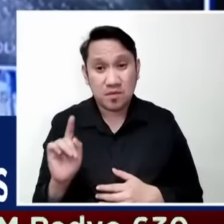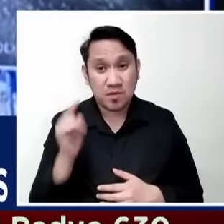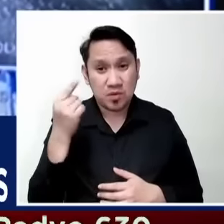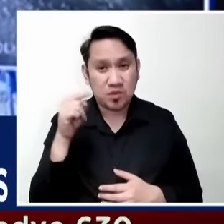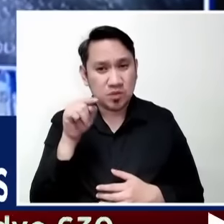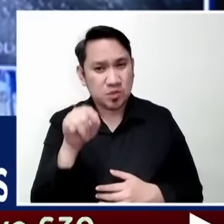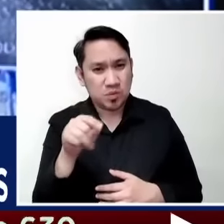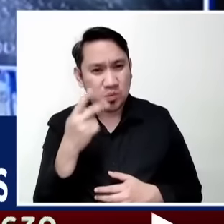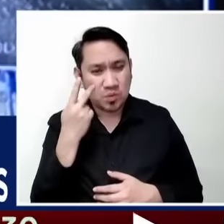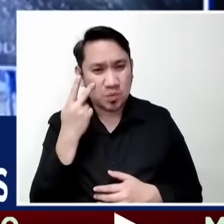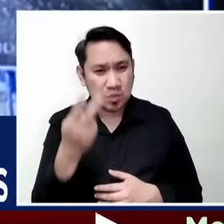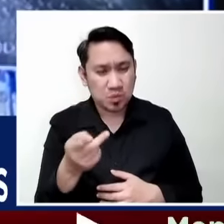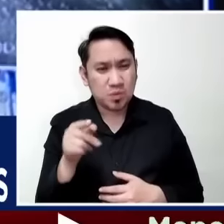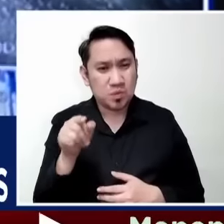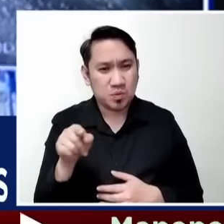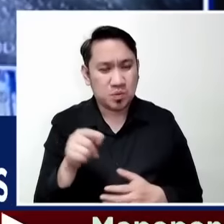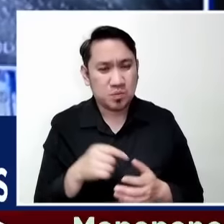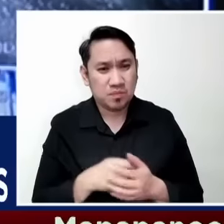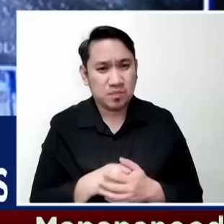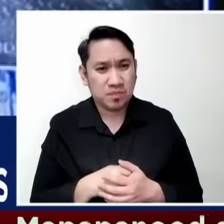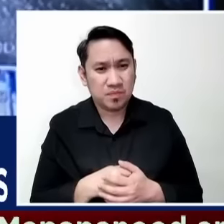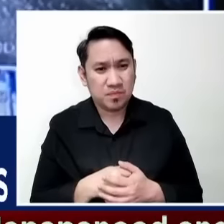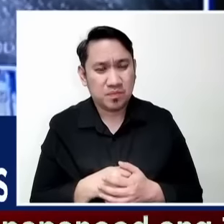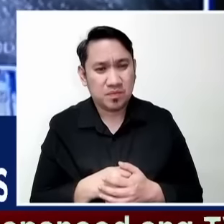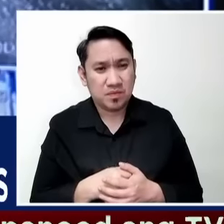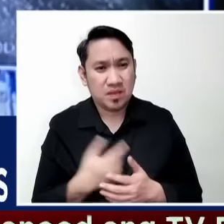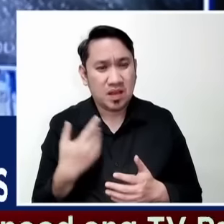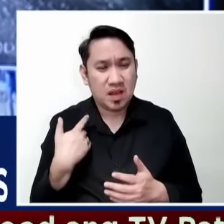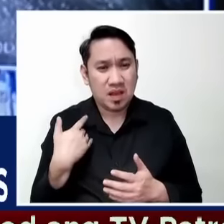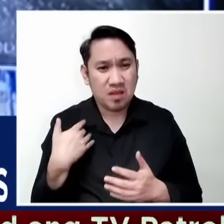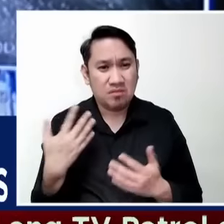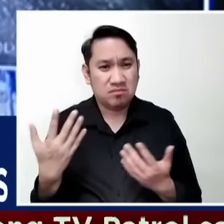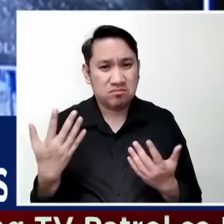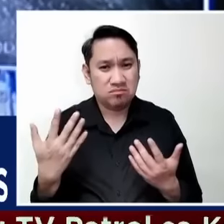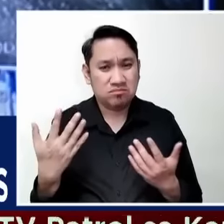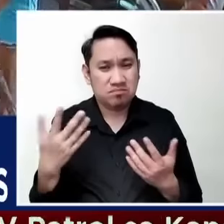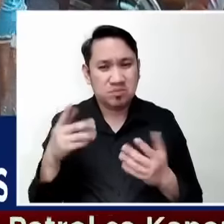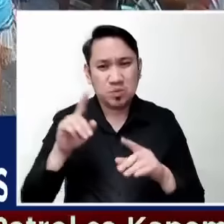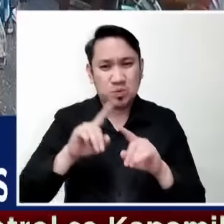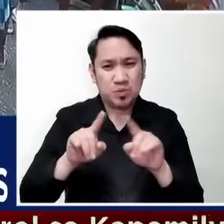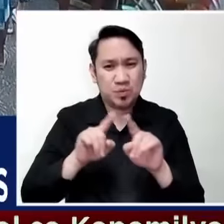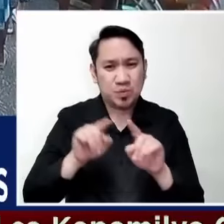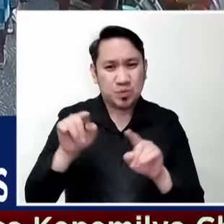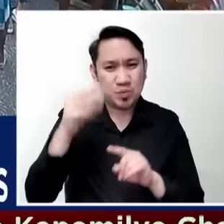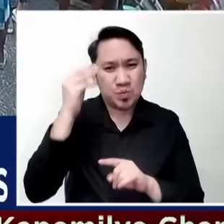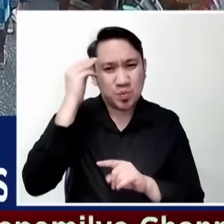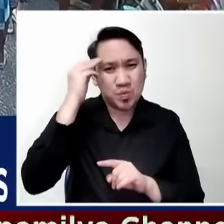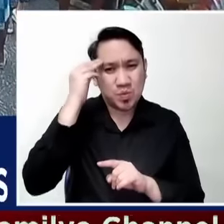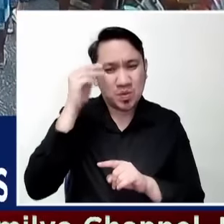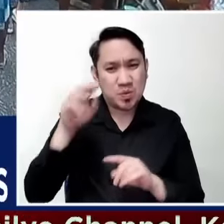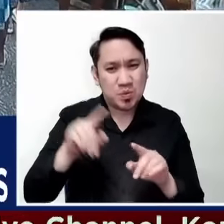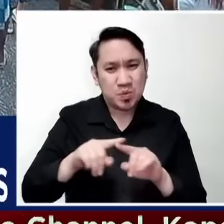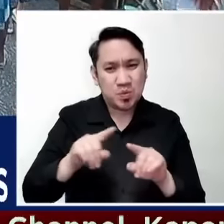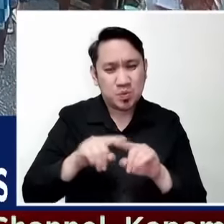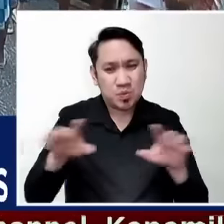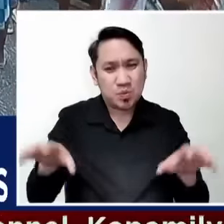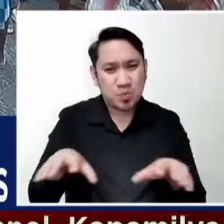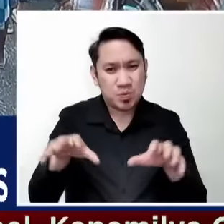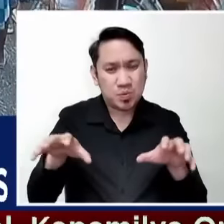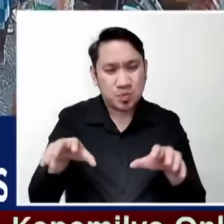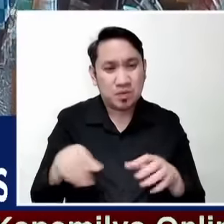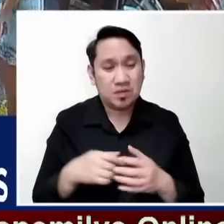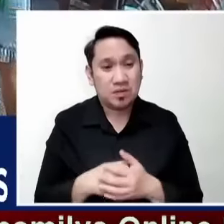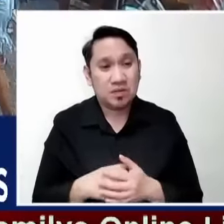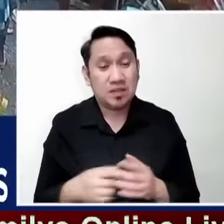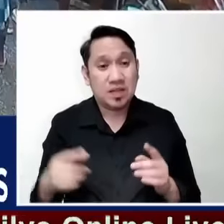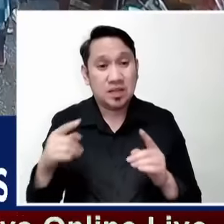parang alam naman natin pag nasa impluwensya ng parang iba ang galaw. Ayon sa barangay, umabot hanggang alas 9